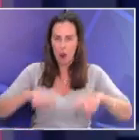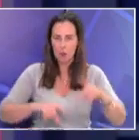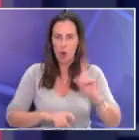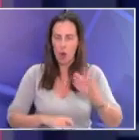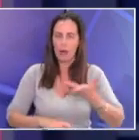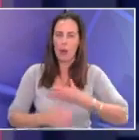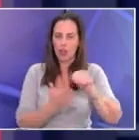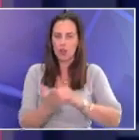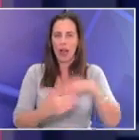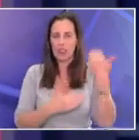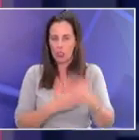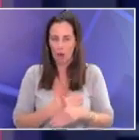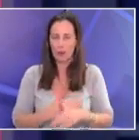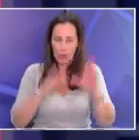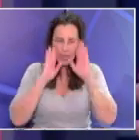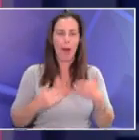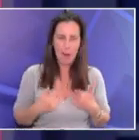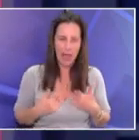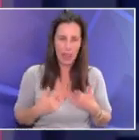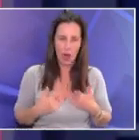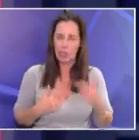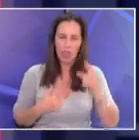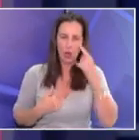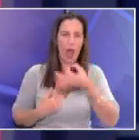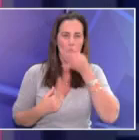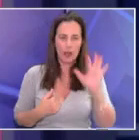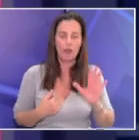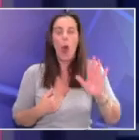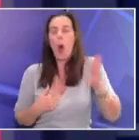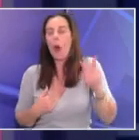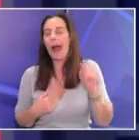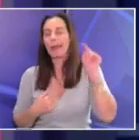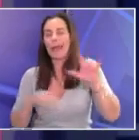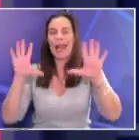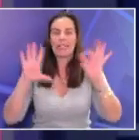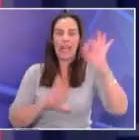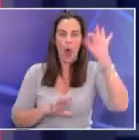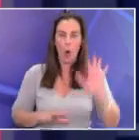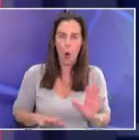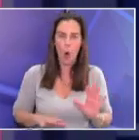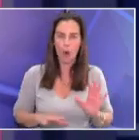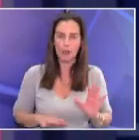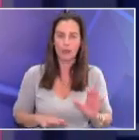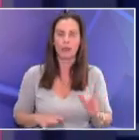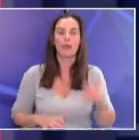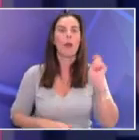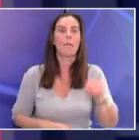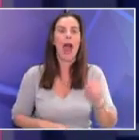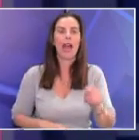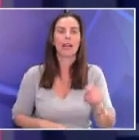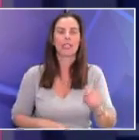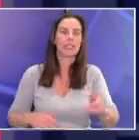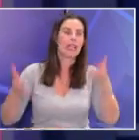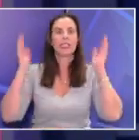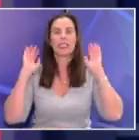לא קיבלנו רשימה סופית, תאמינו לי, התמונה לא נראית יותר טוב. אולי נגיע ל-10%, ובכנסת,